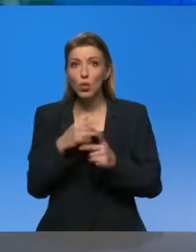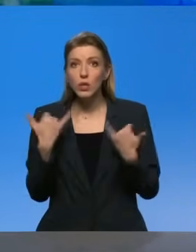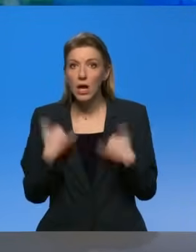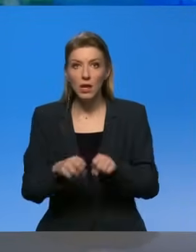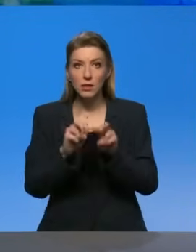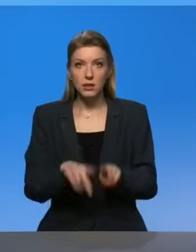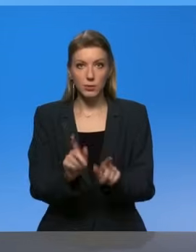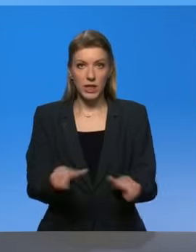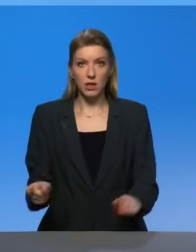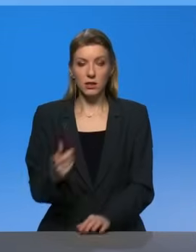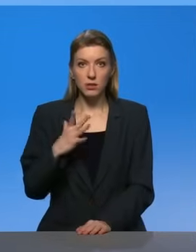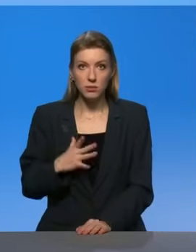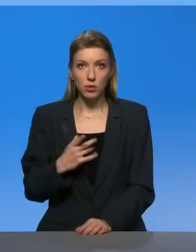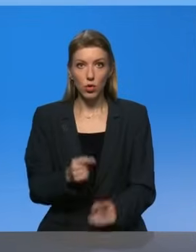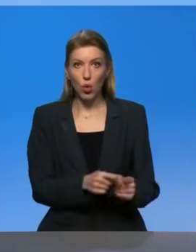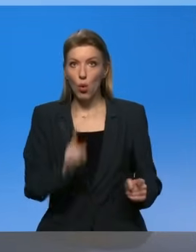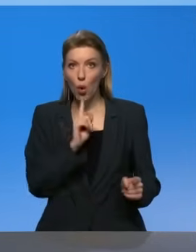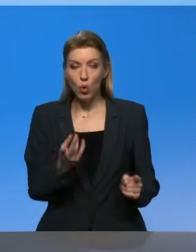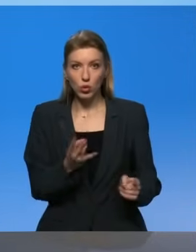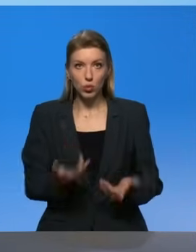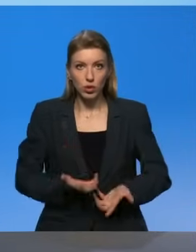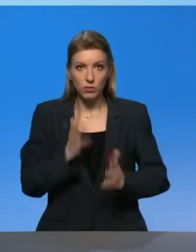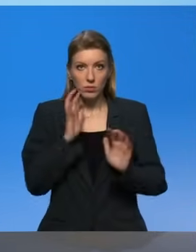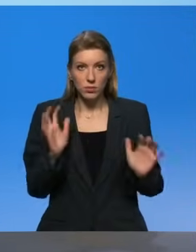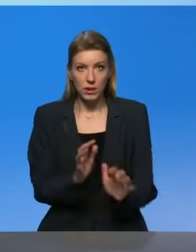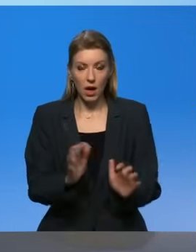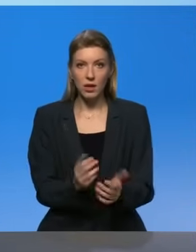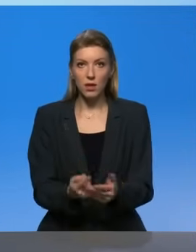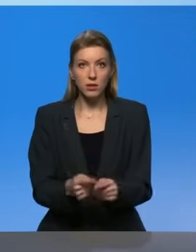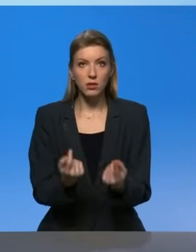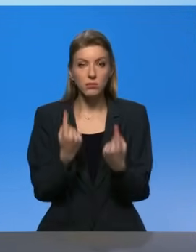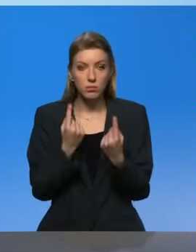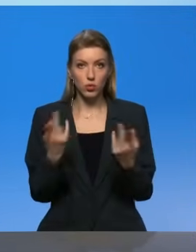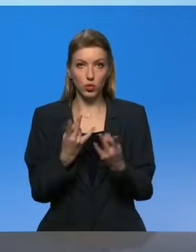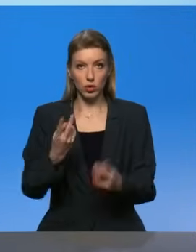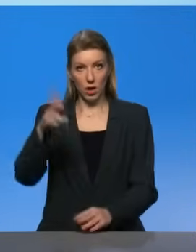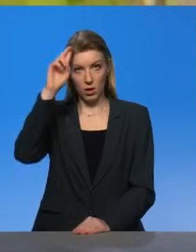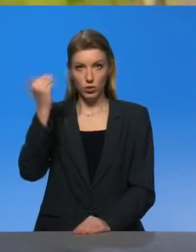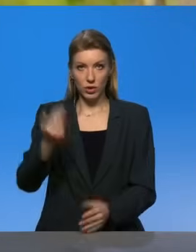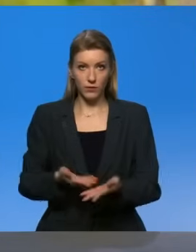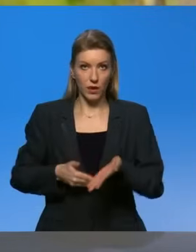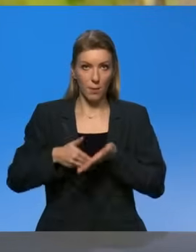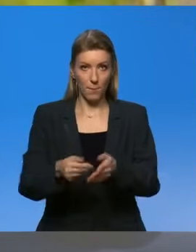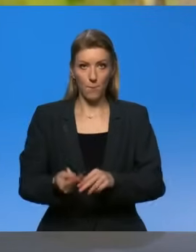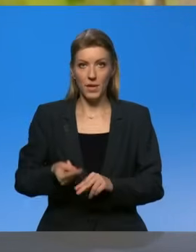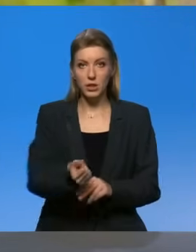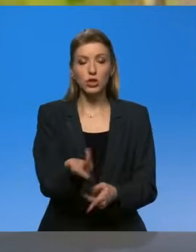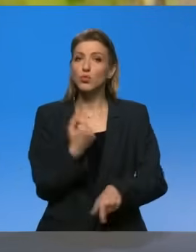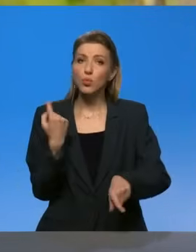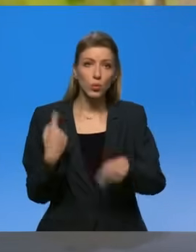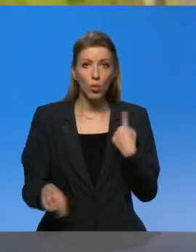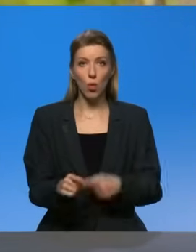им надо жить. Конечно, серьезная, существенная, огромная поддержка со стороны государства должна быть. Иначе мы вынуждены будем